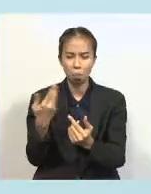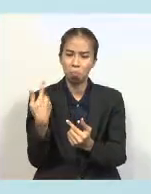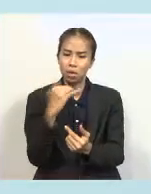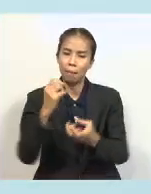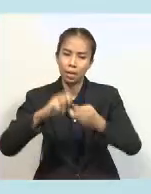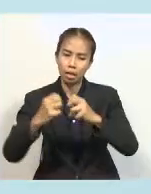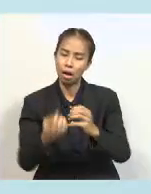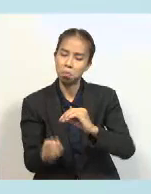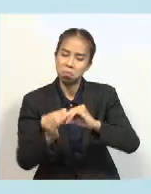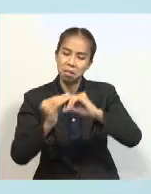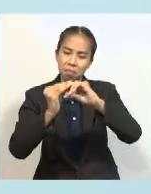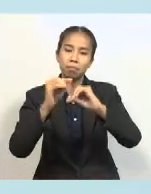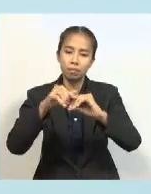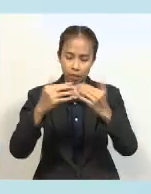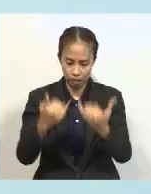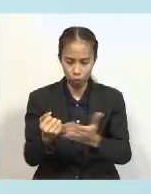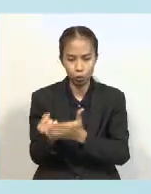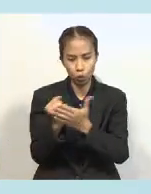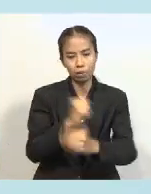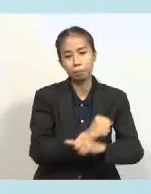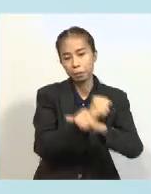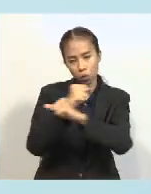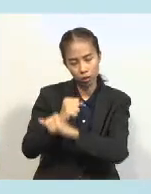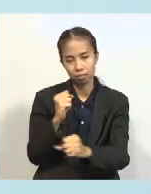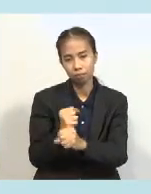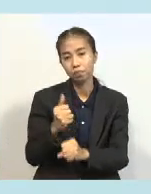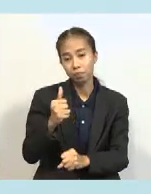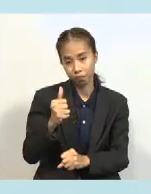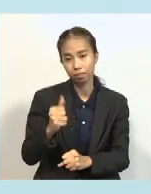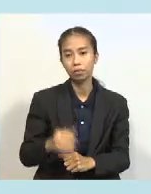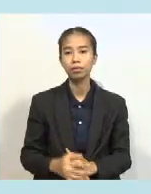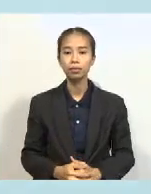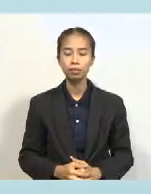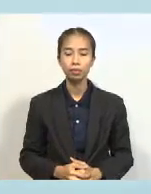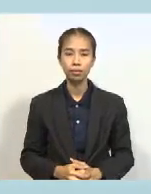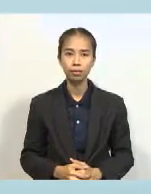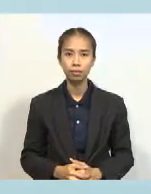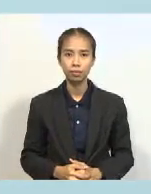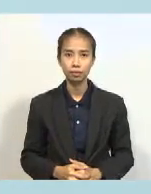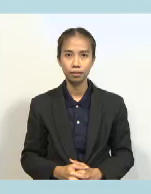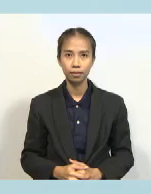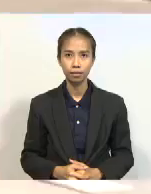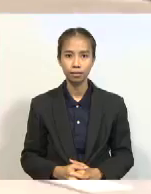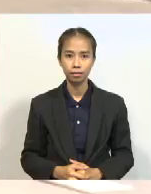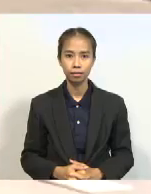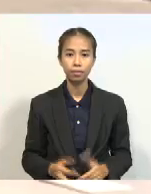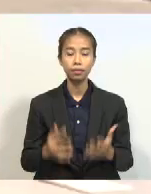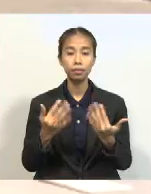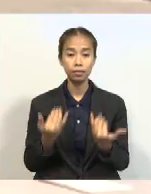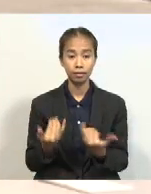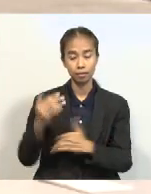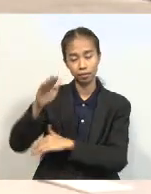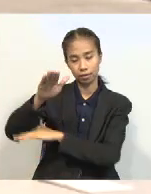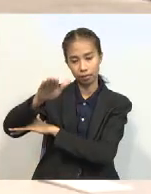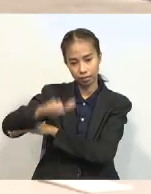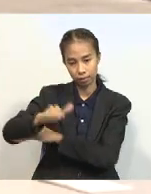ากขึ้นเพื่อรักษาผลประโยชน์ของชาติทางทะเลให้มั่นคงมั่งคั่งและยั่งยืนสืบไป ค่ะและในช่วงบ่ายของวัน